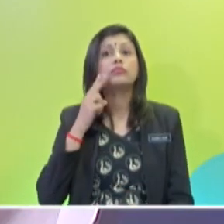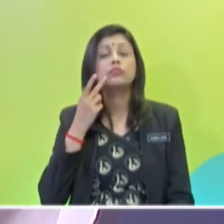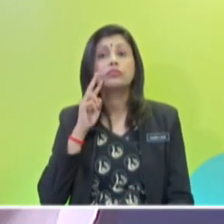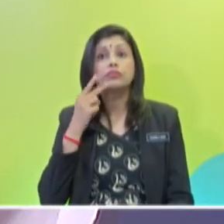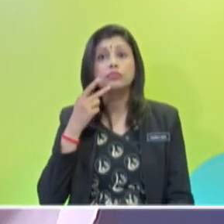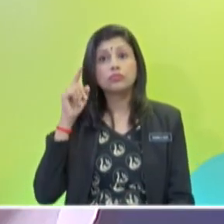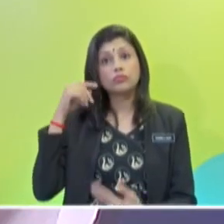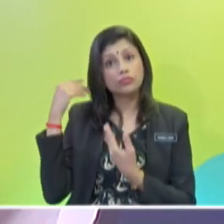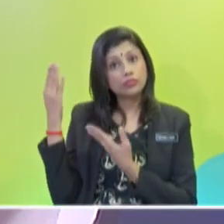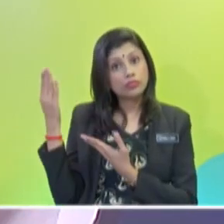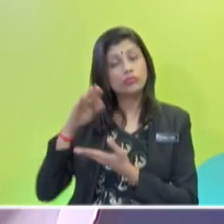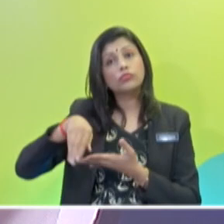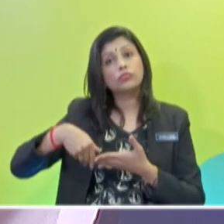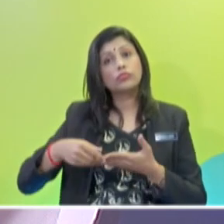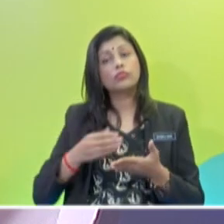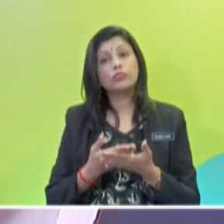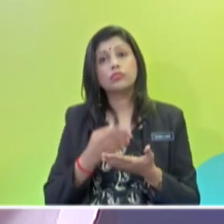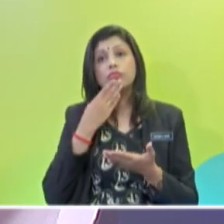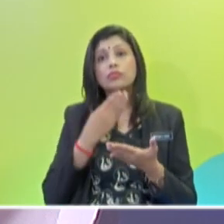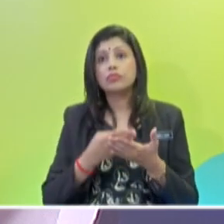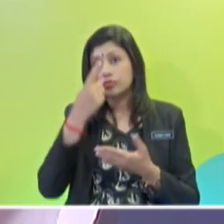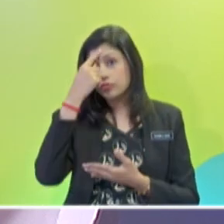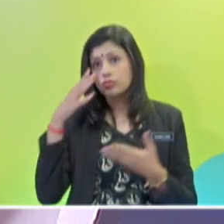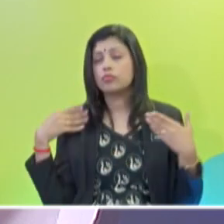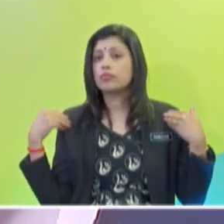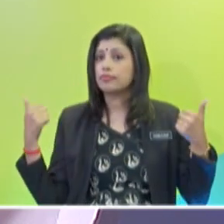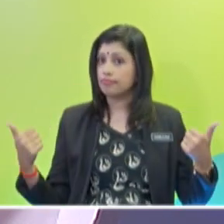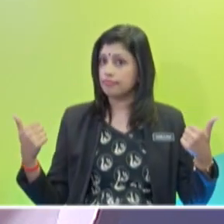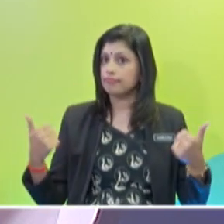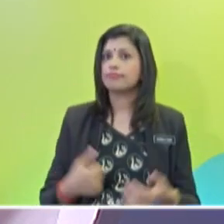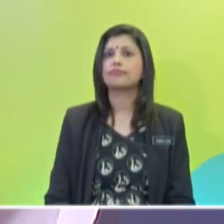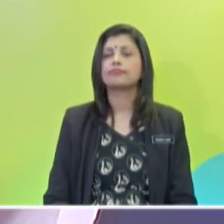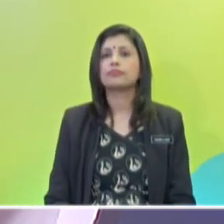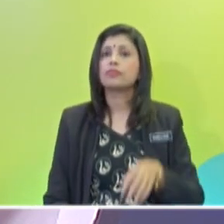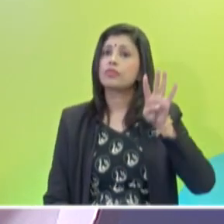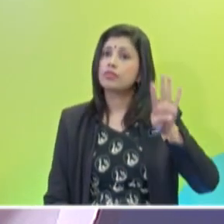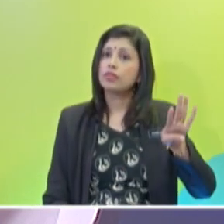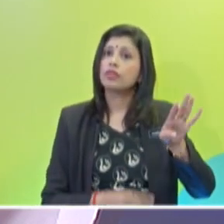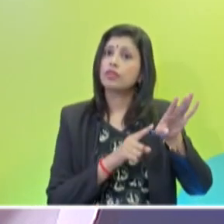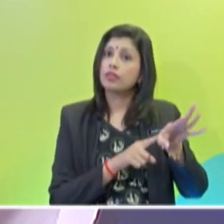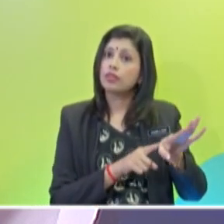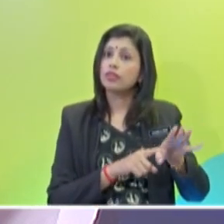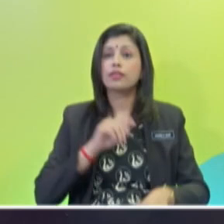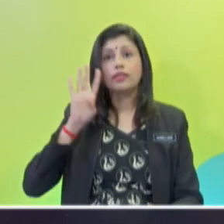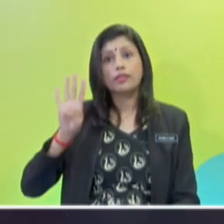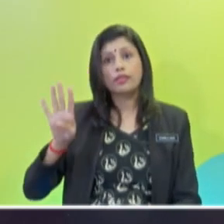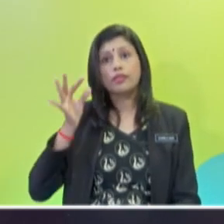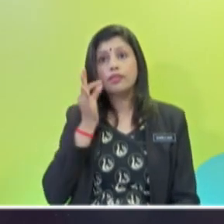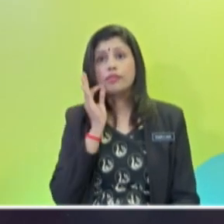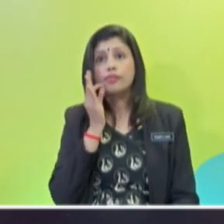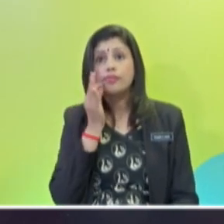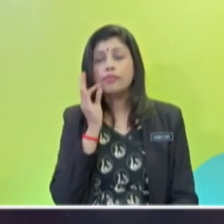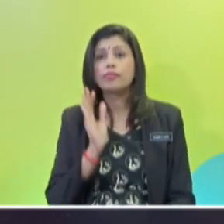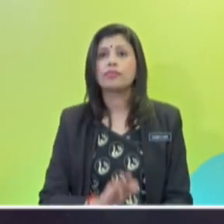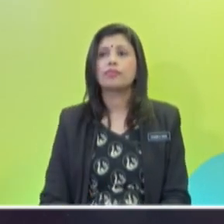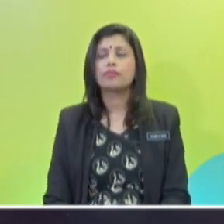4 jenis sayur-sayuran yang berdaun dan 4 jenis sayur-sayuran yang berbuah. Jadi cikgu naklah